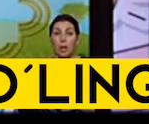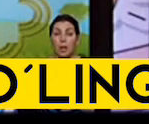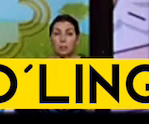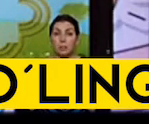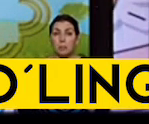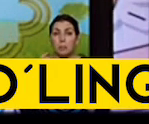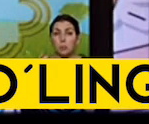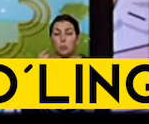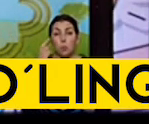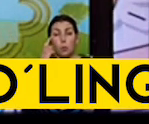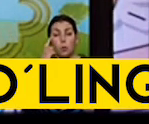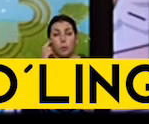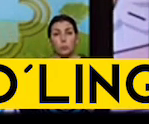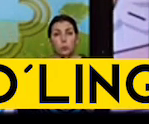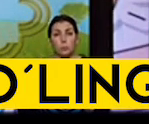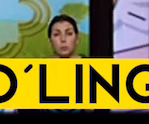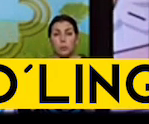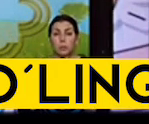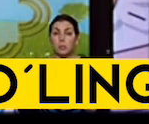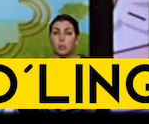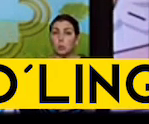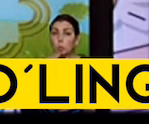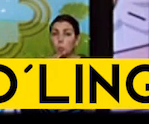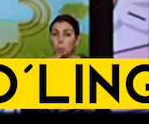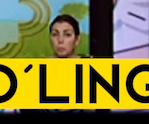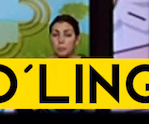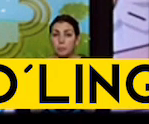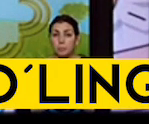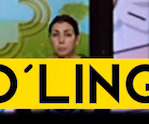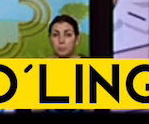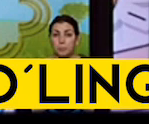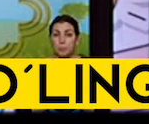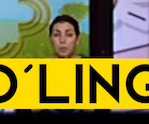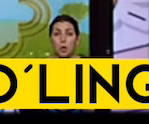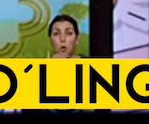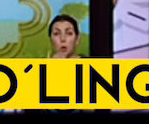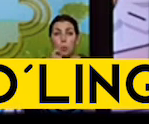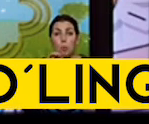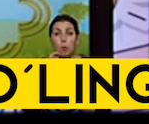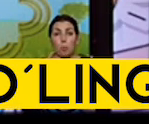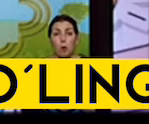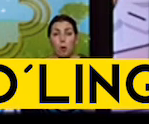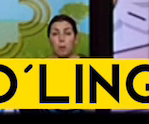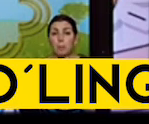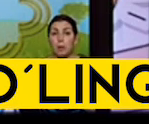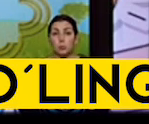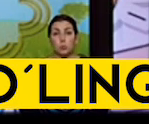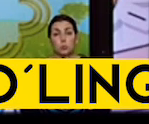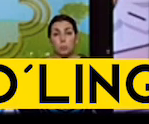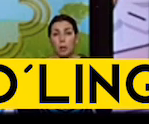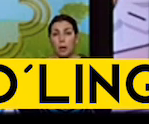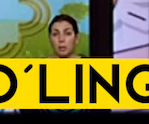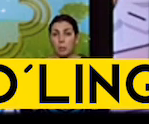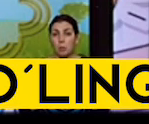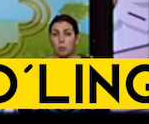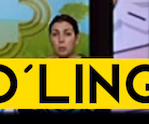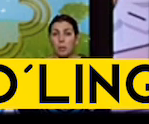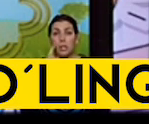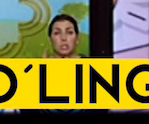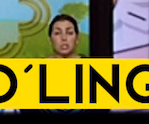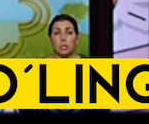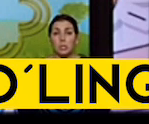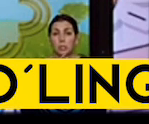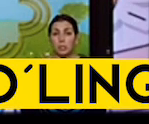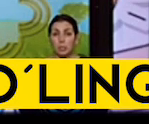pas ma'yuslanib turibdi-da, so'ng kulib. Bobo, men so'zimni qaytib oldim. Hech